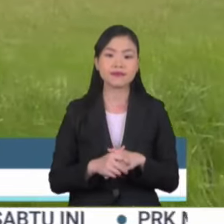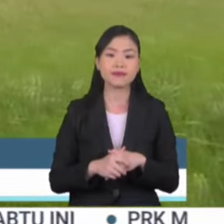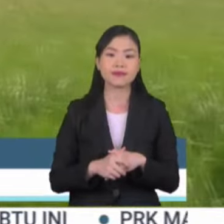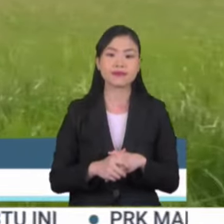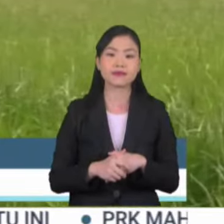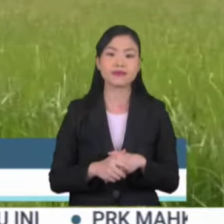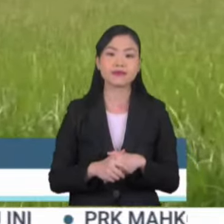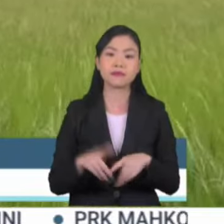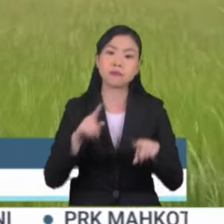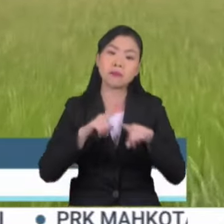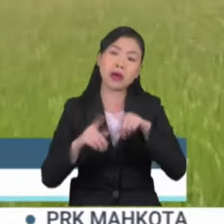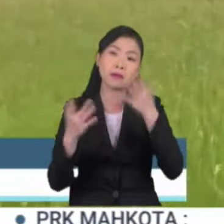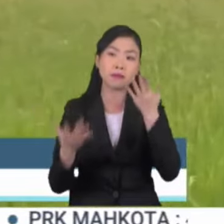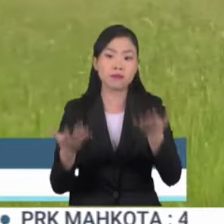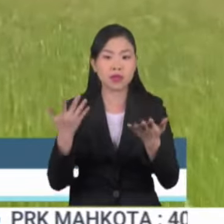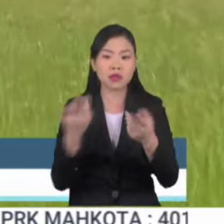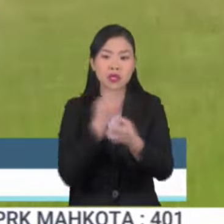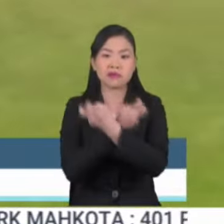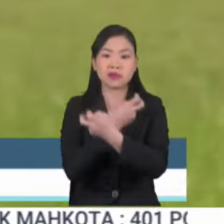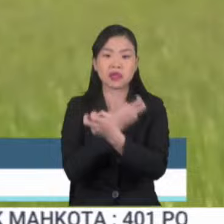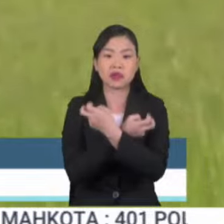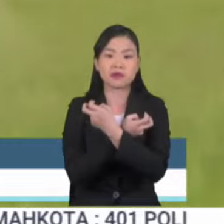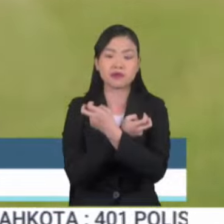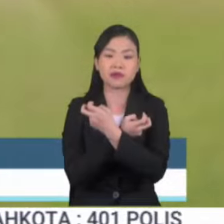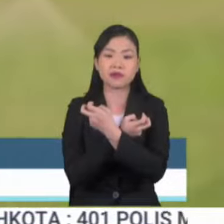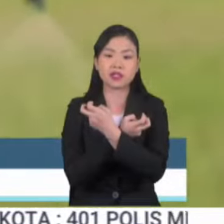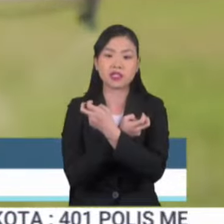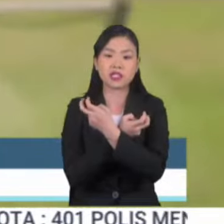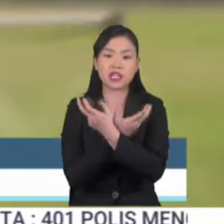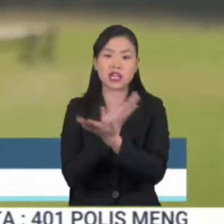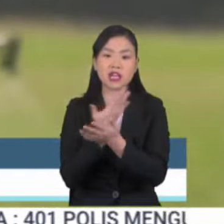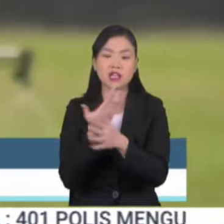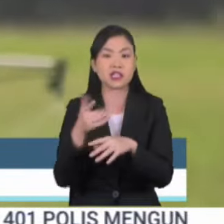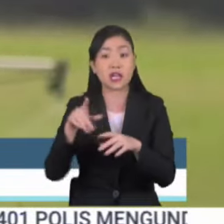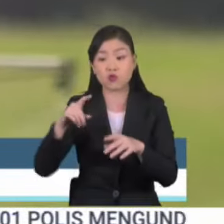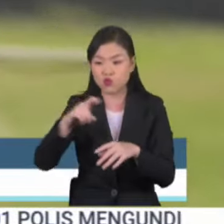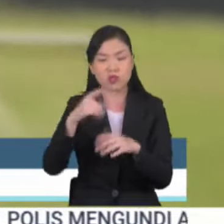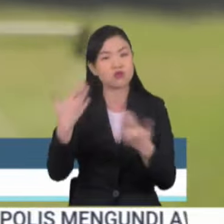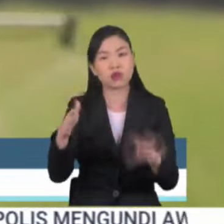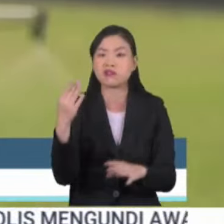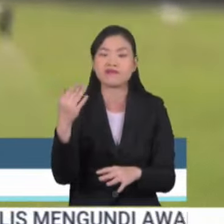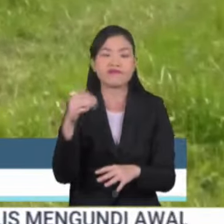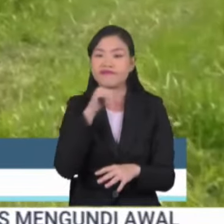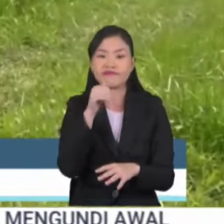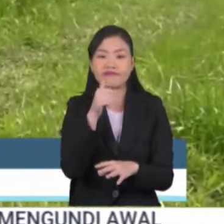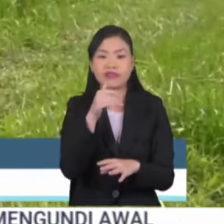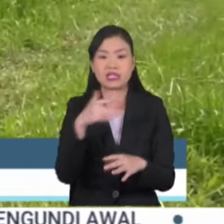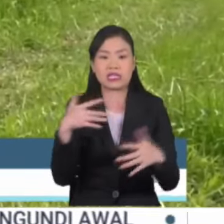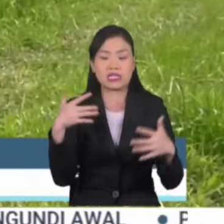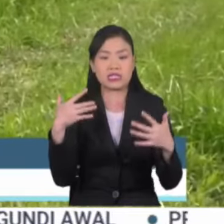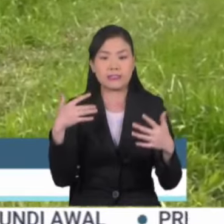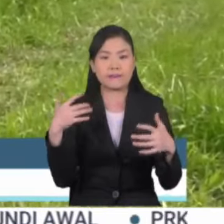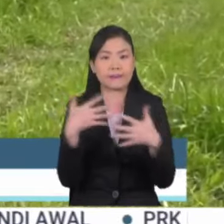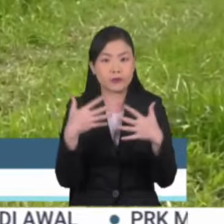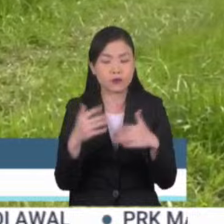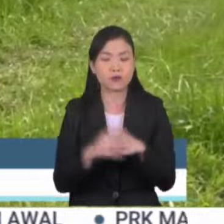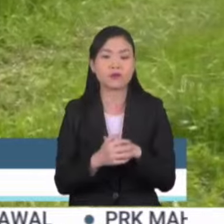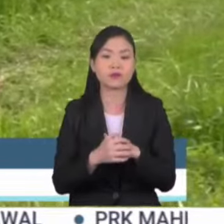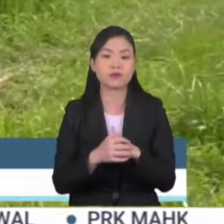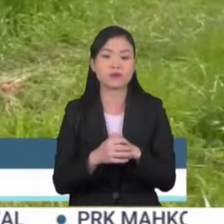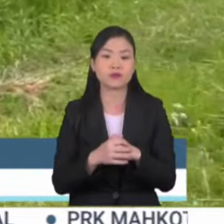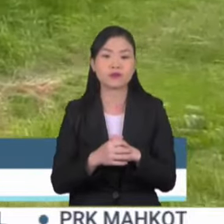Tapi kemungkinan racun tu tak ke hak tiru pula tipu dalam ni modin lah ni. Jadi petani hanya makan masa ya,